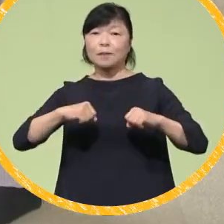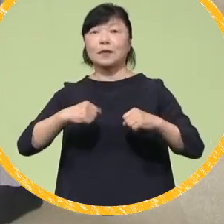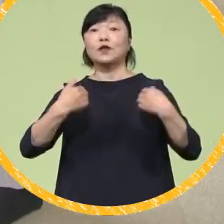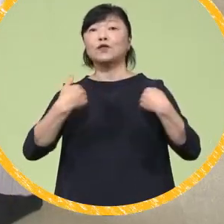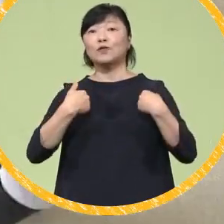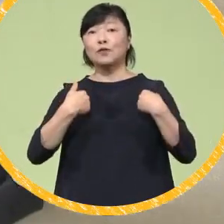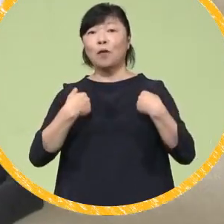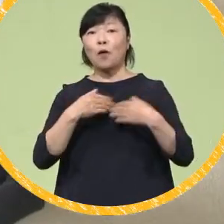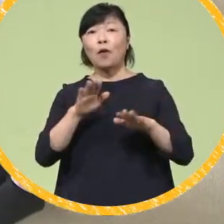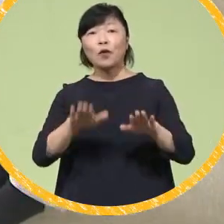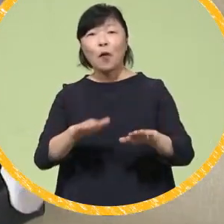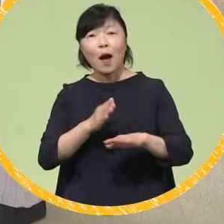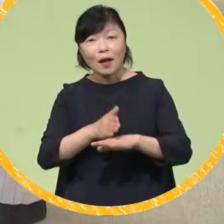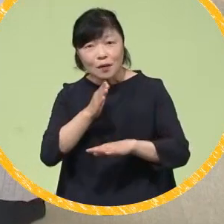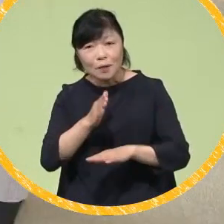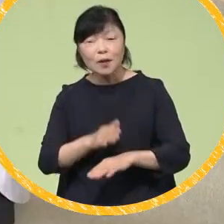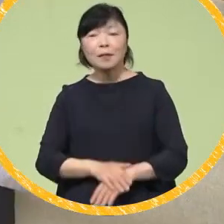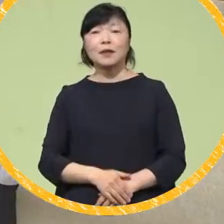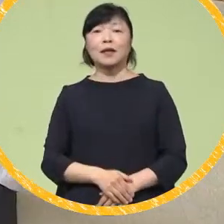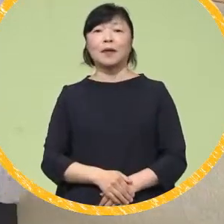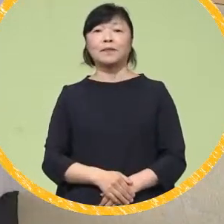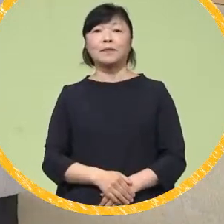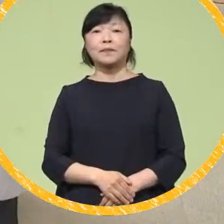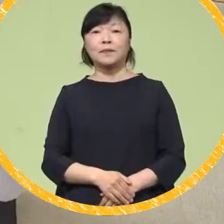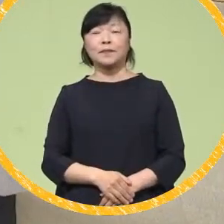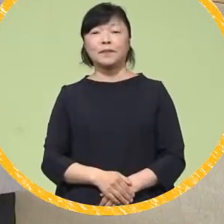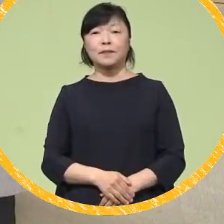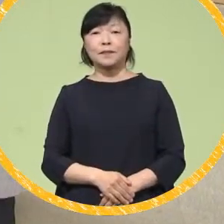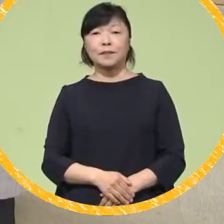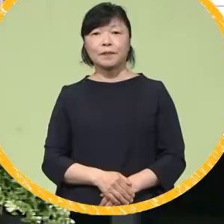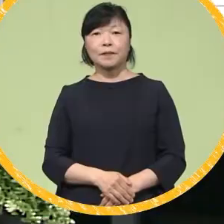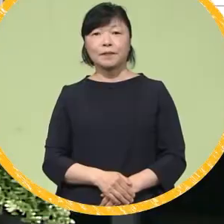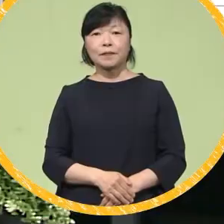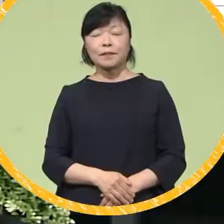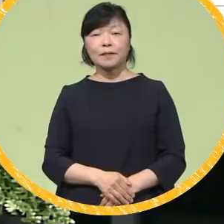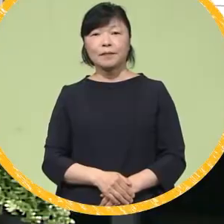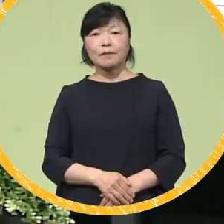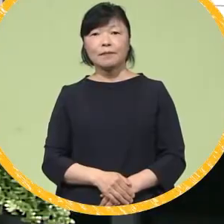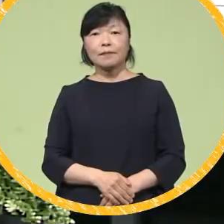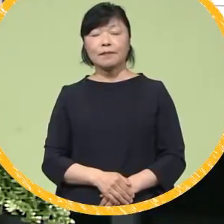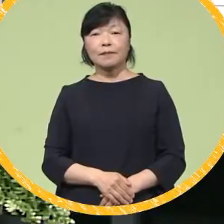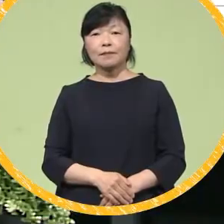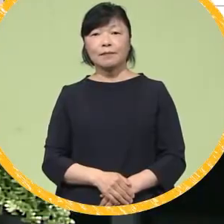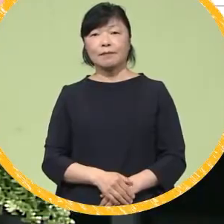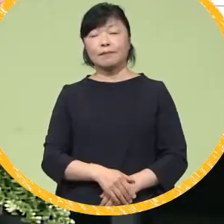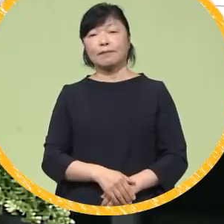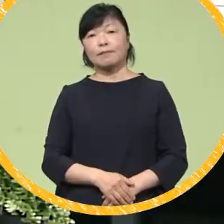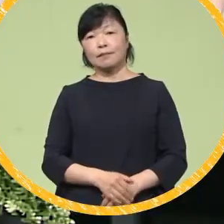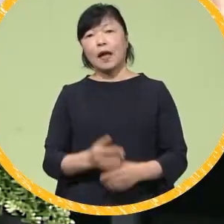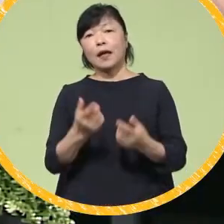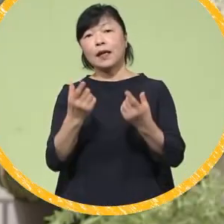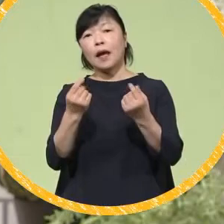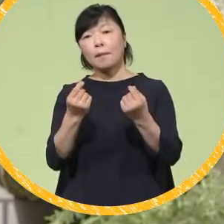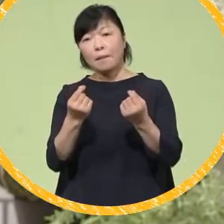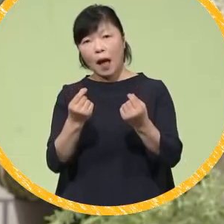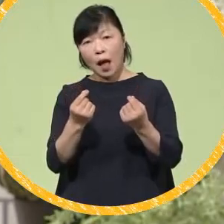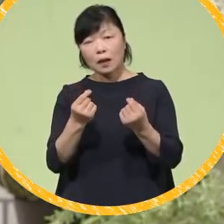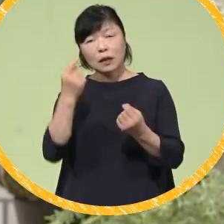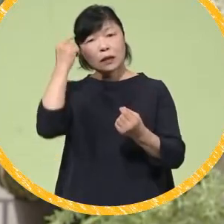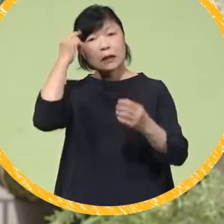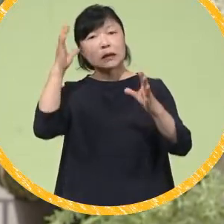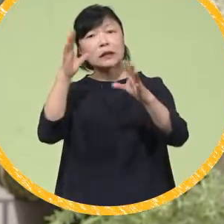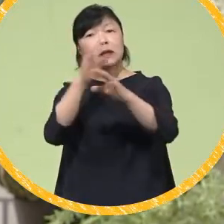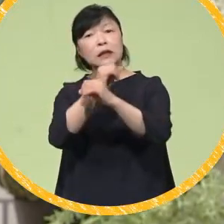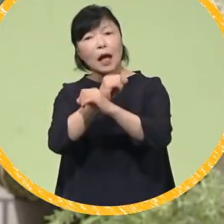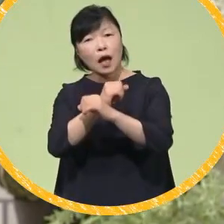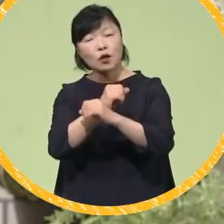当にありがとうございました。 ありがとうございました。 なるほどね。やっぱりさすがにこう意識がないと